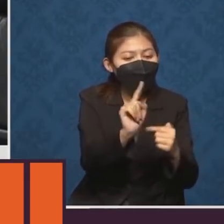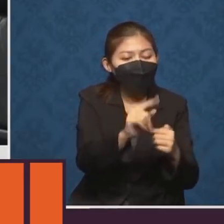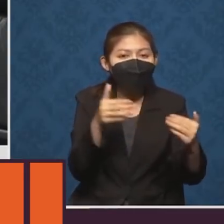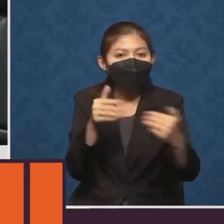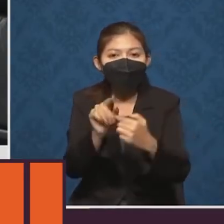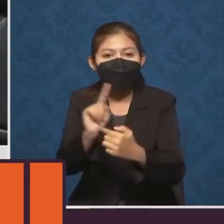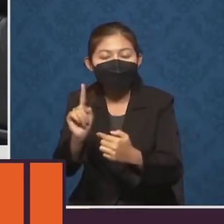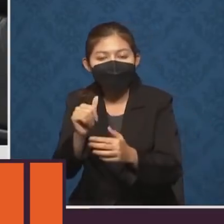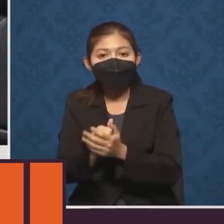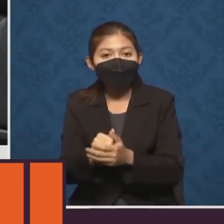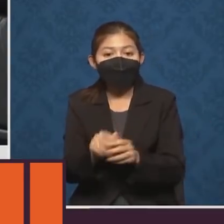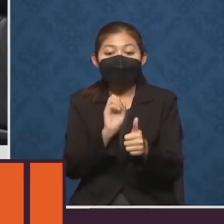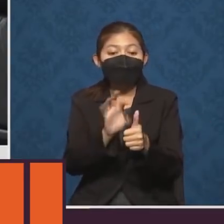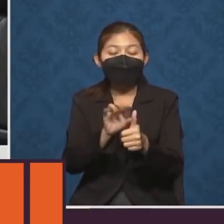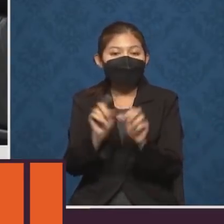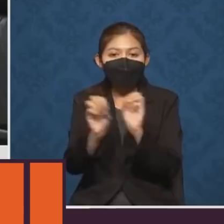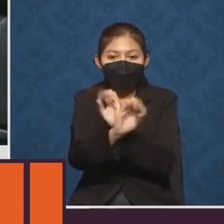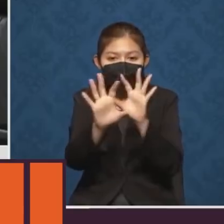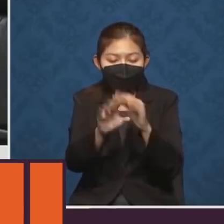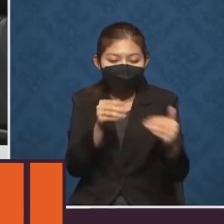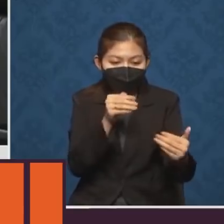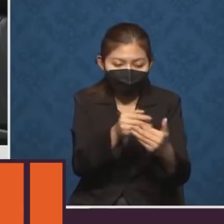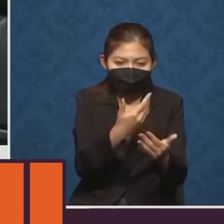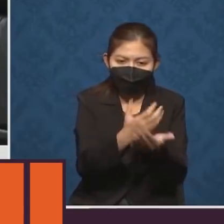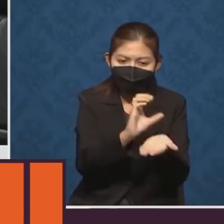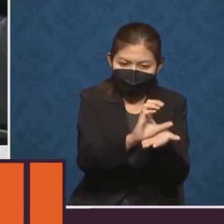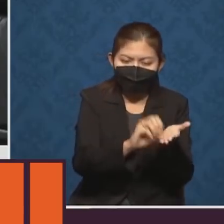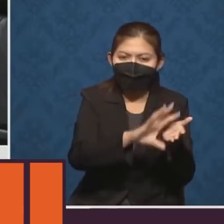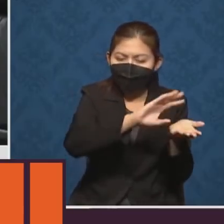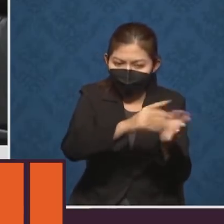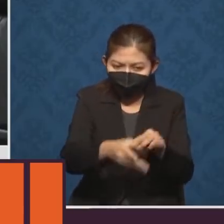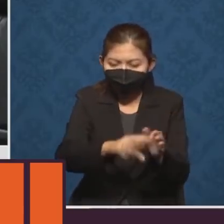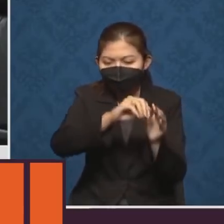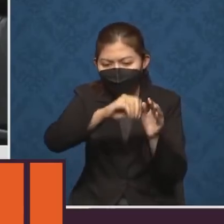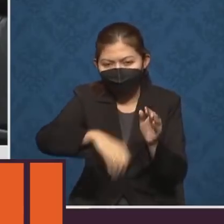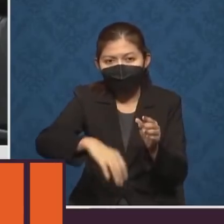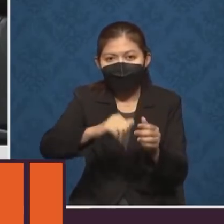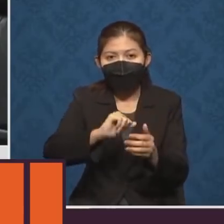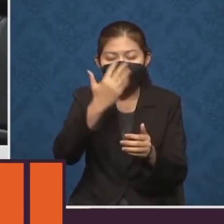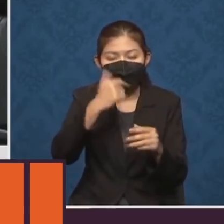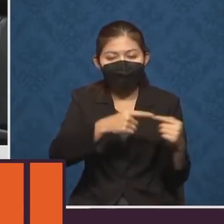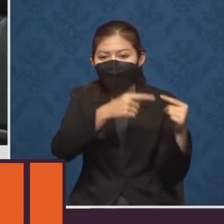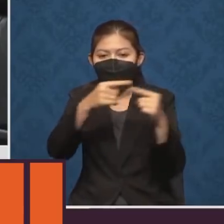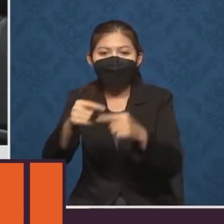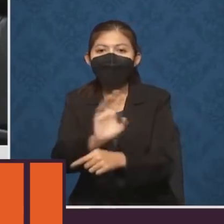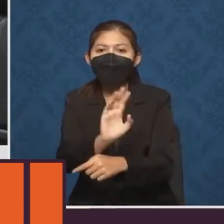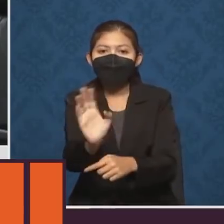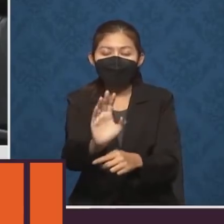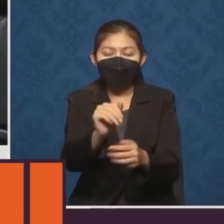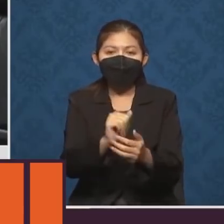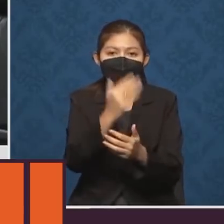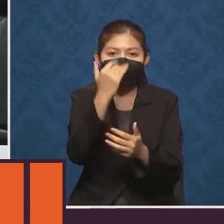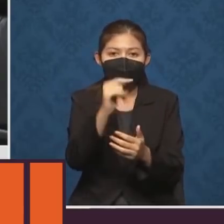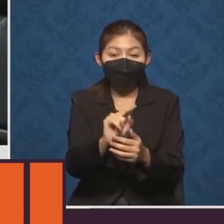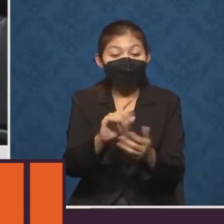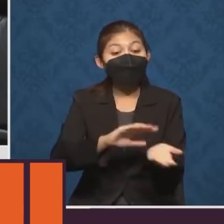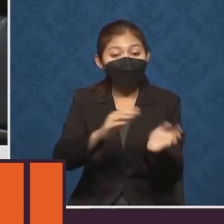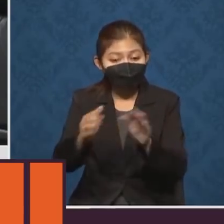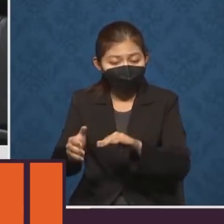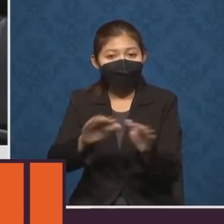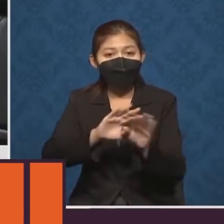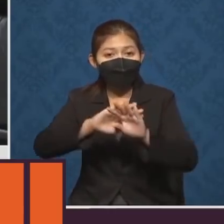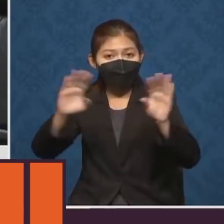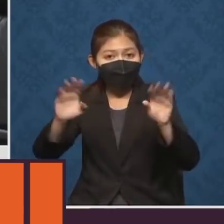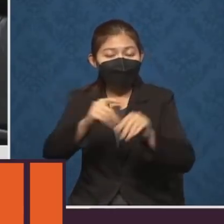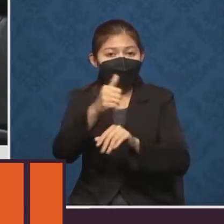ลงเสนอณรงค์ไปชัดเลยครับว่ากองทุนบางกองทุนนี้หยุดเถอะนะครับไม่ควรจะต้องดำเนินการต่อไปแล้วนะครับคุณจะยกเลิกซะก็